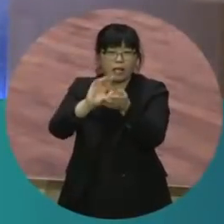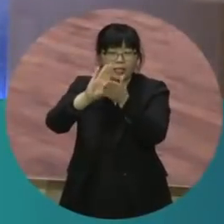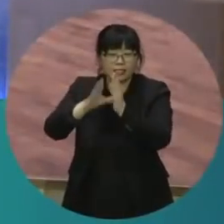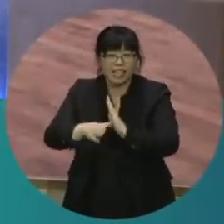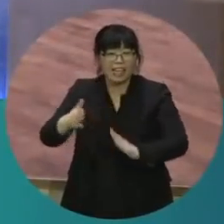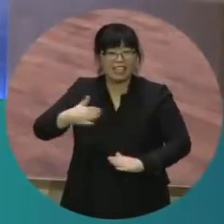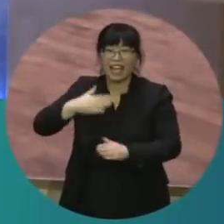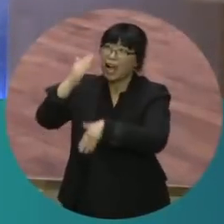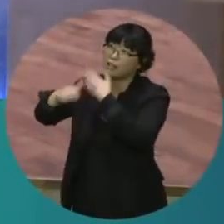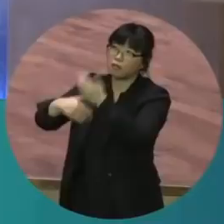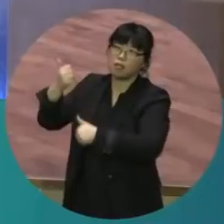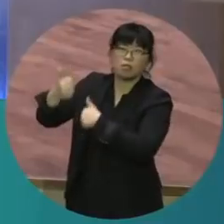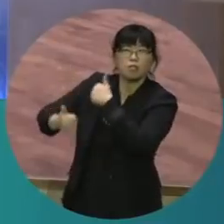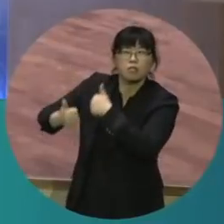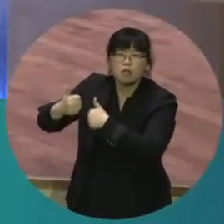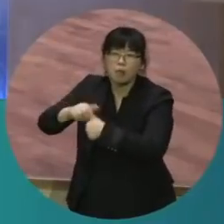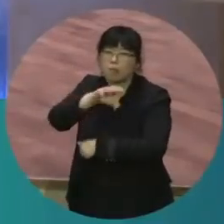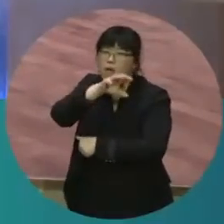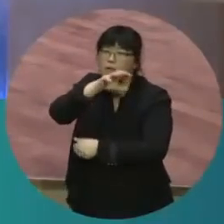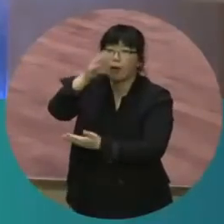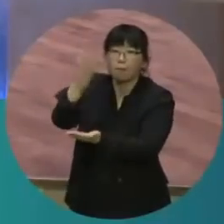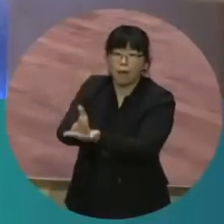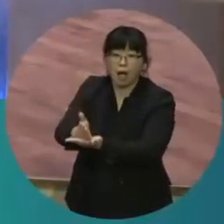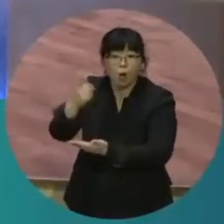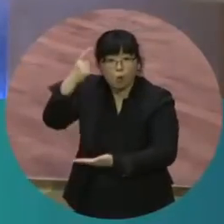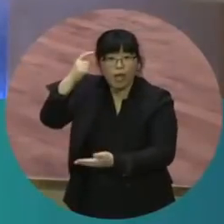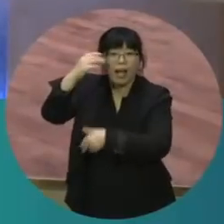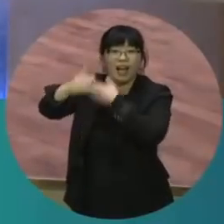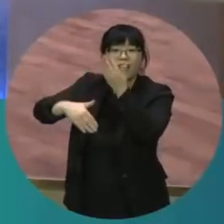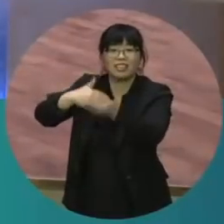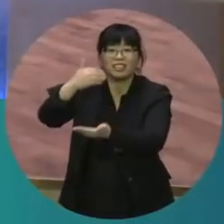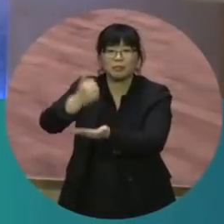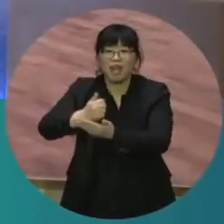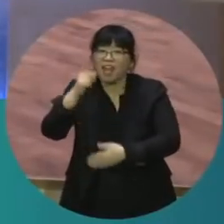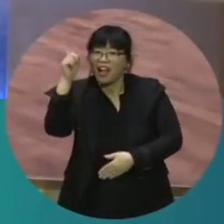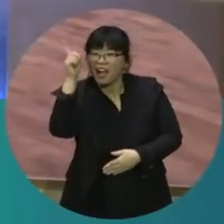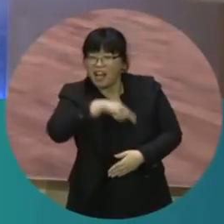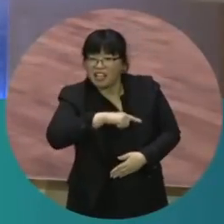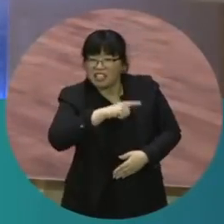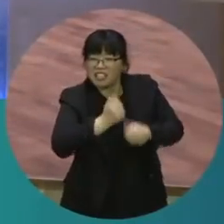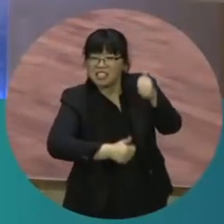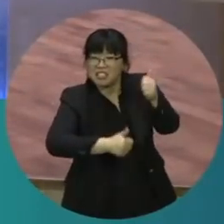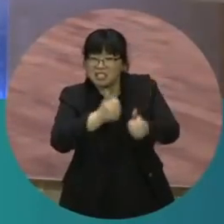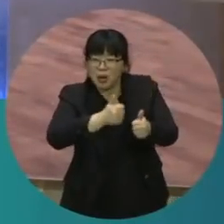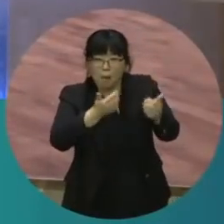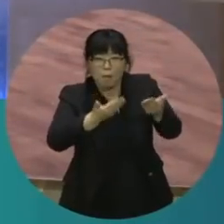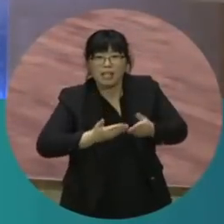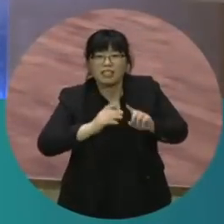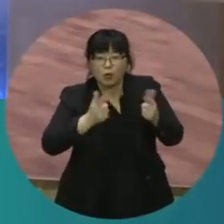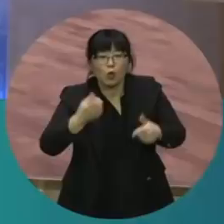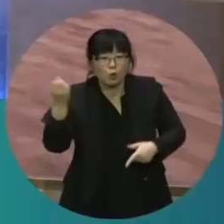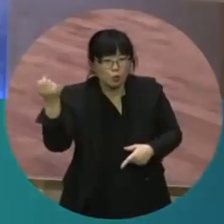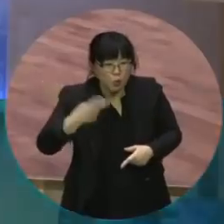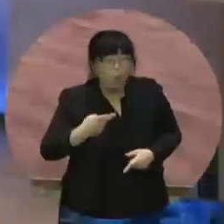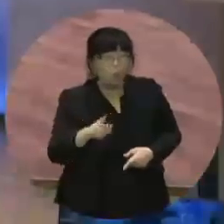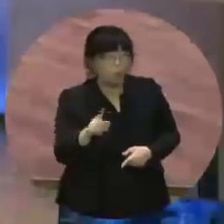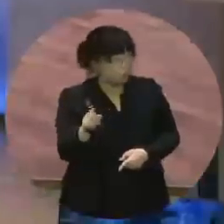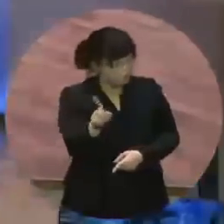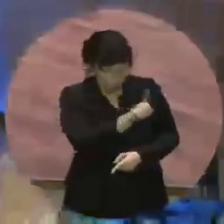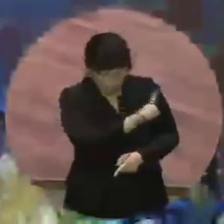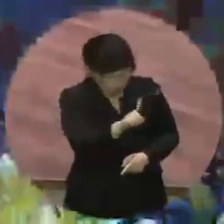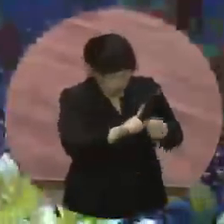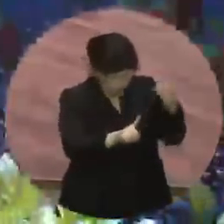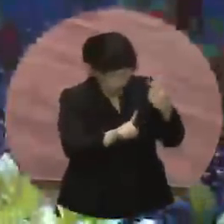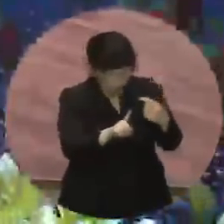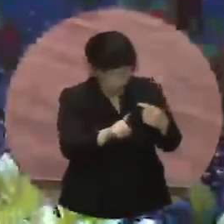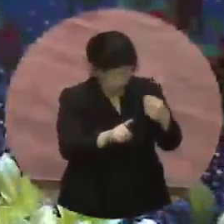하지 말지니 하나님은 악에게 시험 받지도 아니하시고 친히 아무도 시험하지 아니하시느니라. 아무도 시험 안